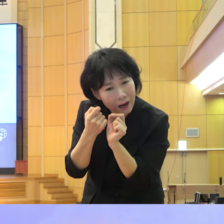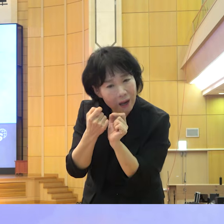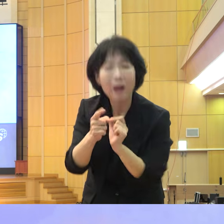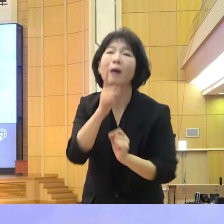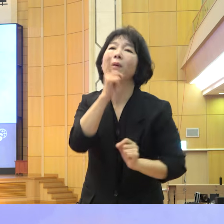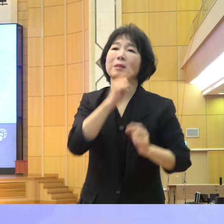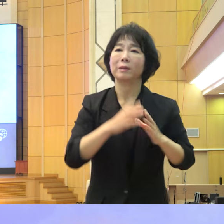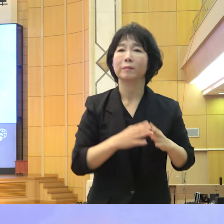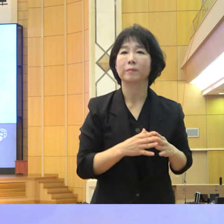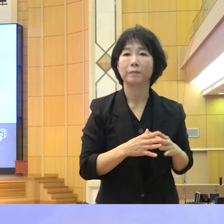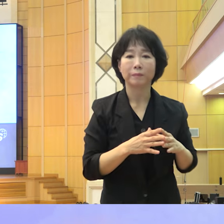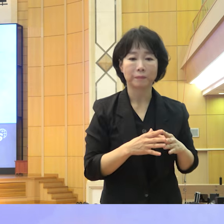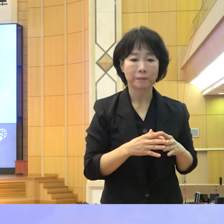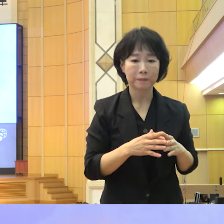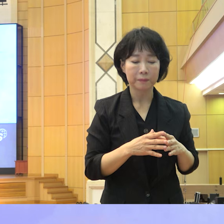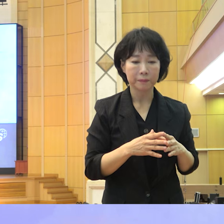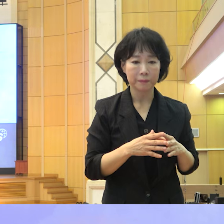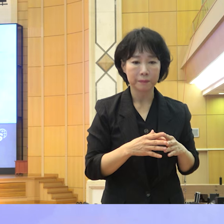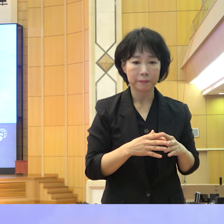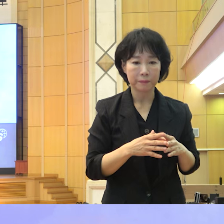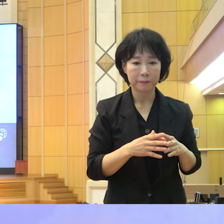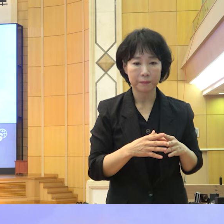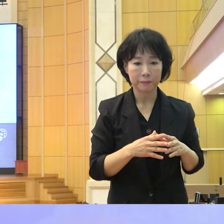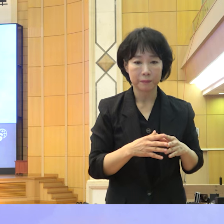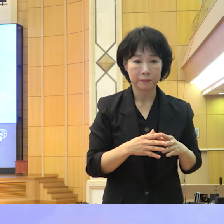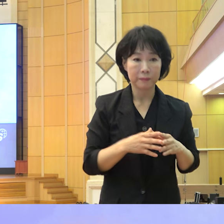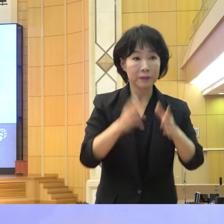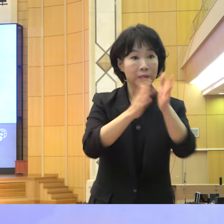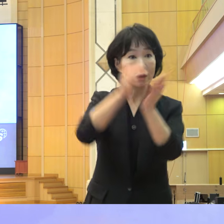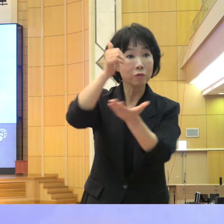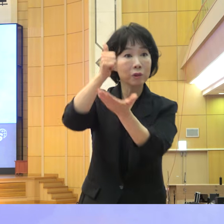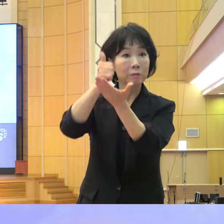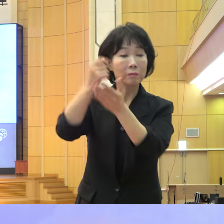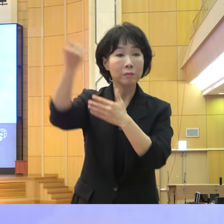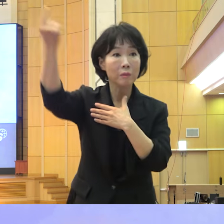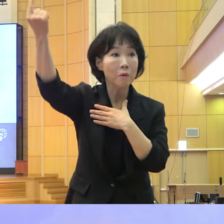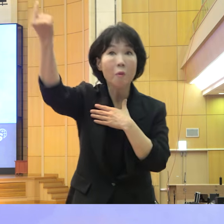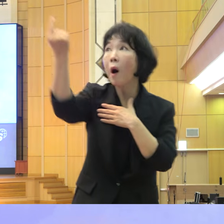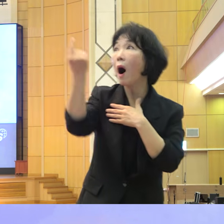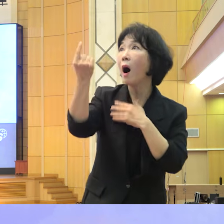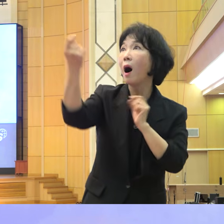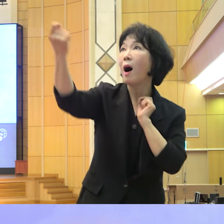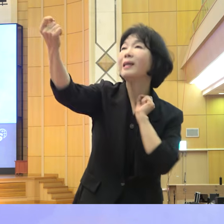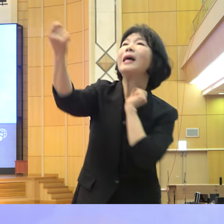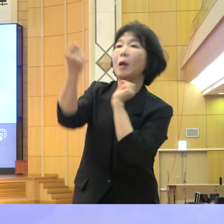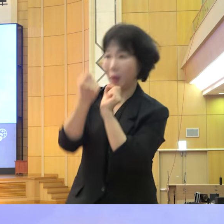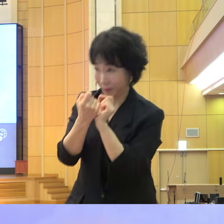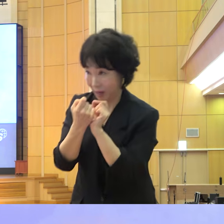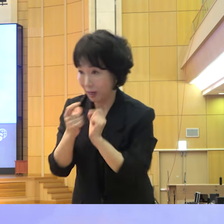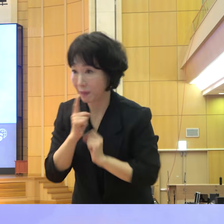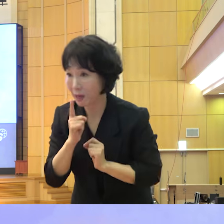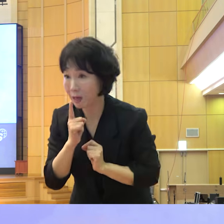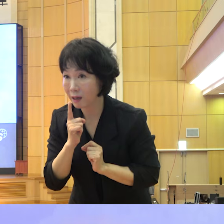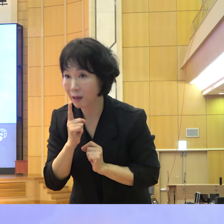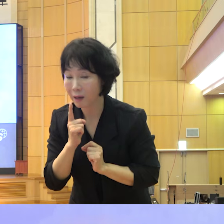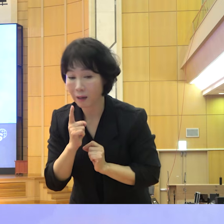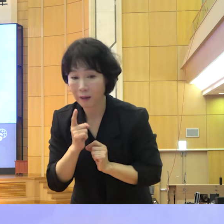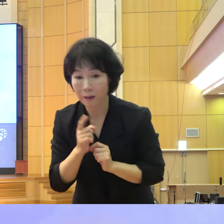가까웠느니라 하시니라. 다시 말하면 주님이 오실 날이 가까웠느니라. 21장 35절에